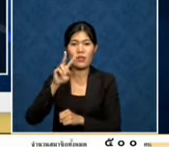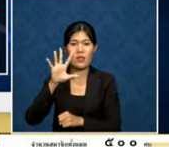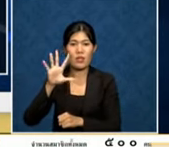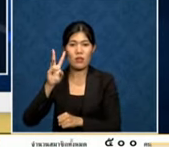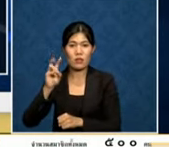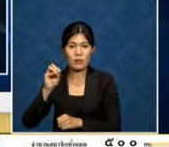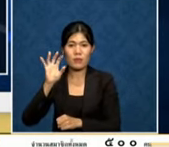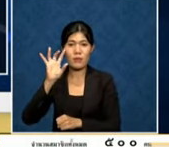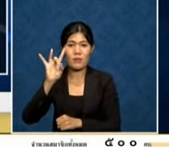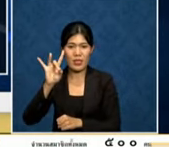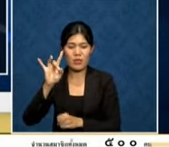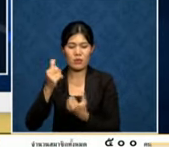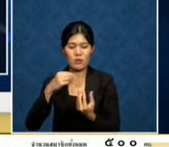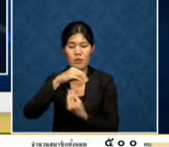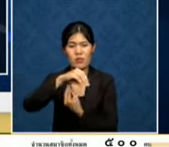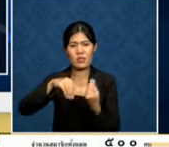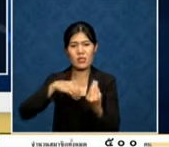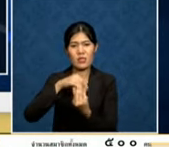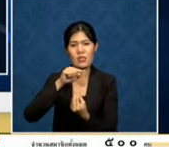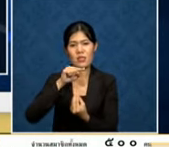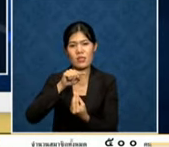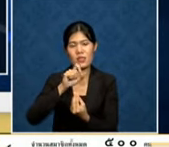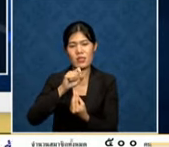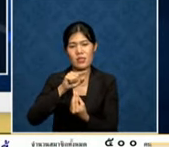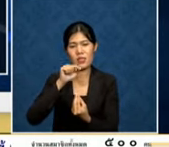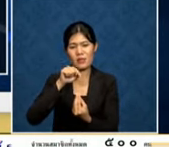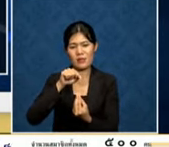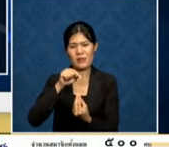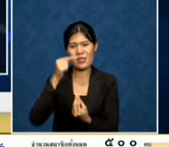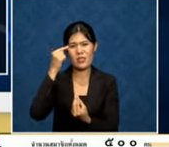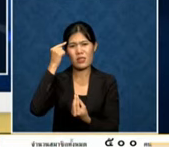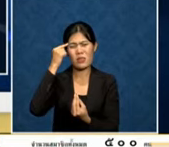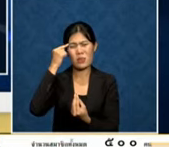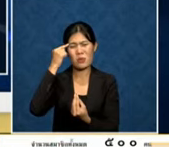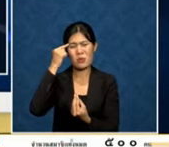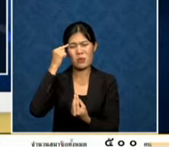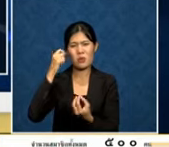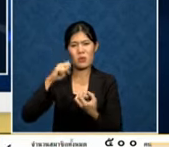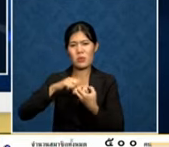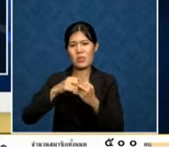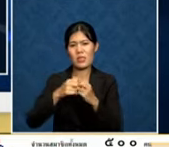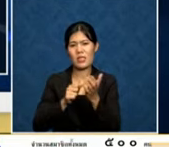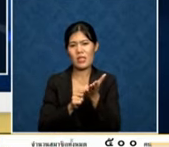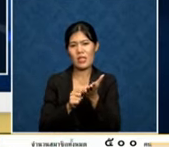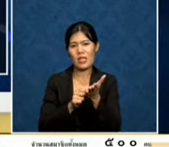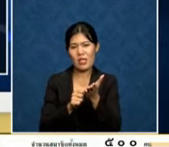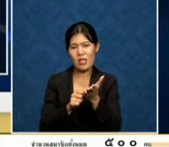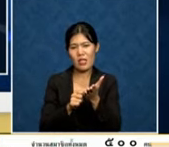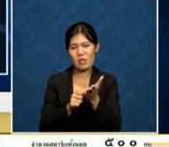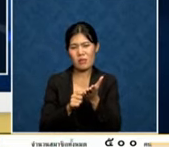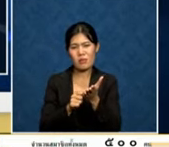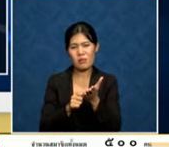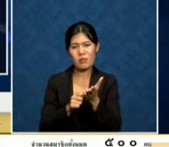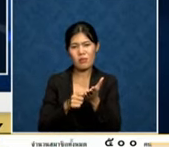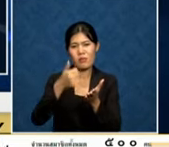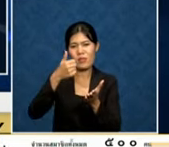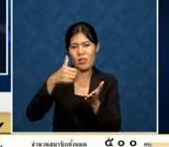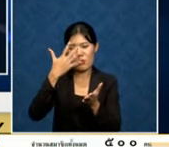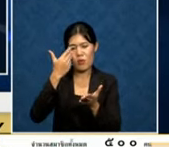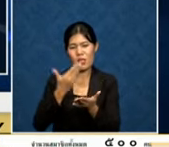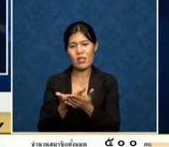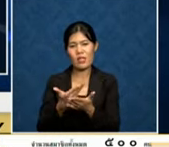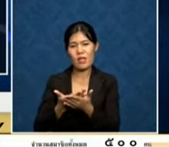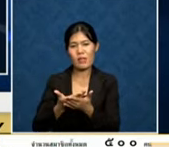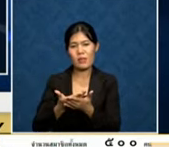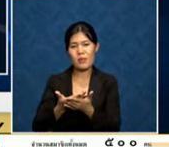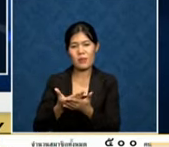เศรษฐกิจเช่นนี้ผมมองไม่เห็นแสงสว่างปลายอุโมงค์เลยครับว่าท่านจะเก็บเบรายได้ได้ตามเป้า